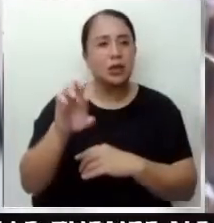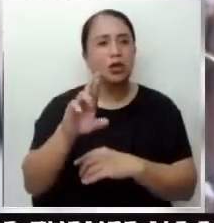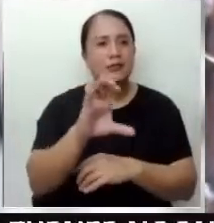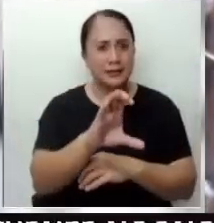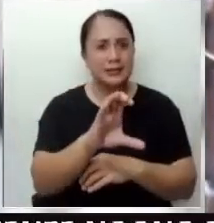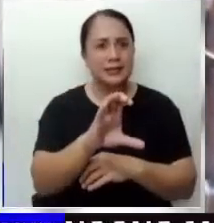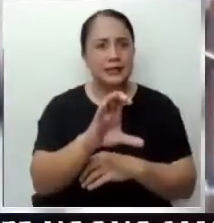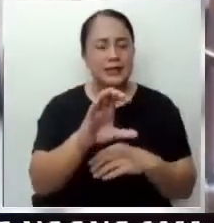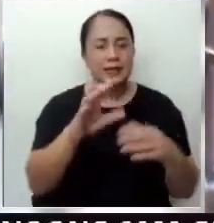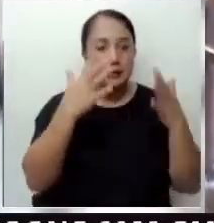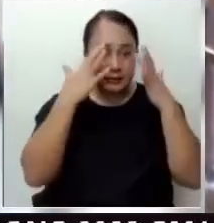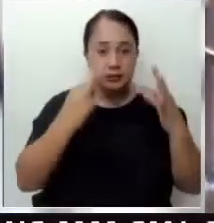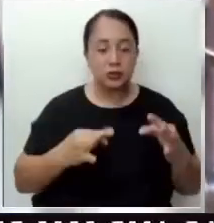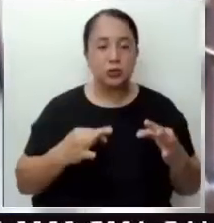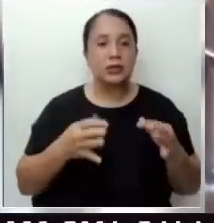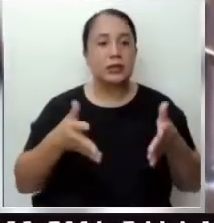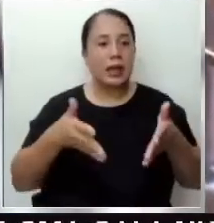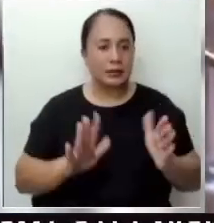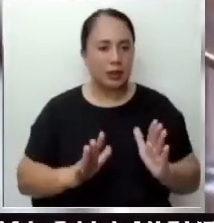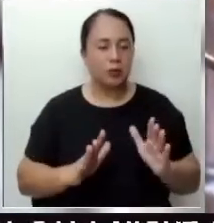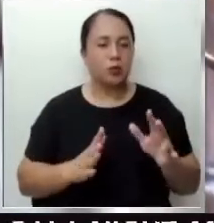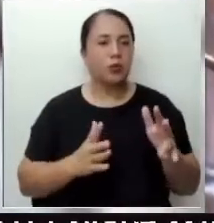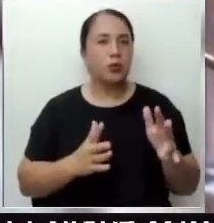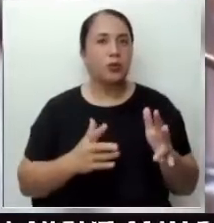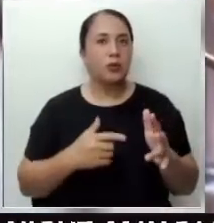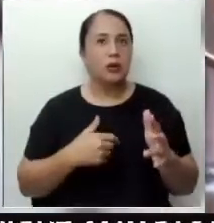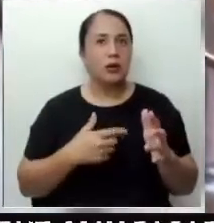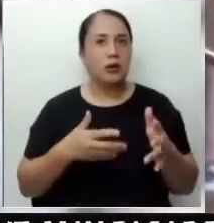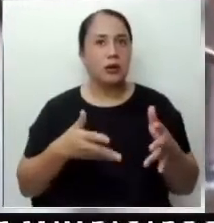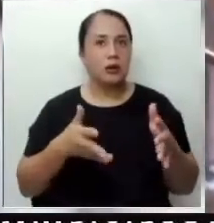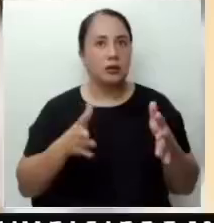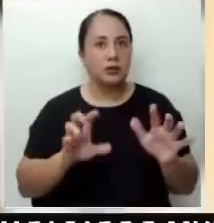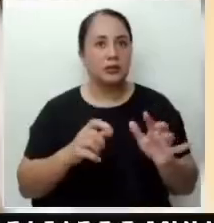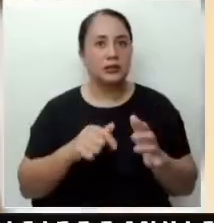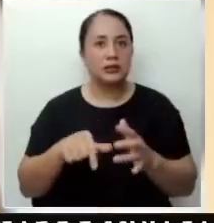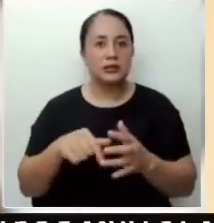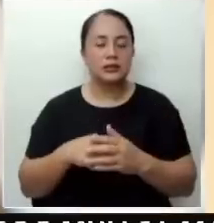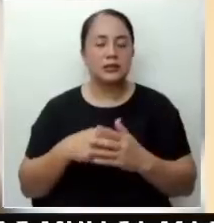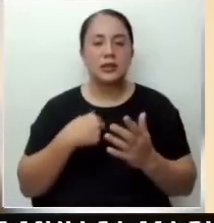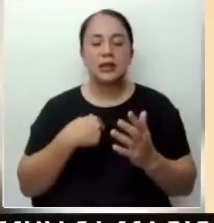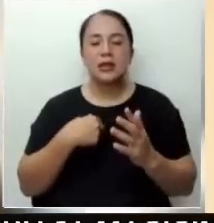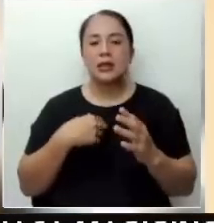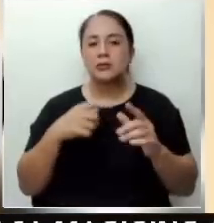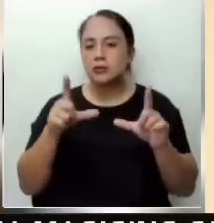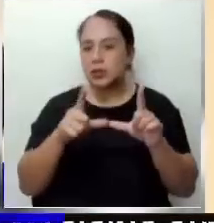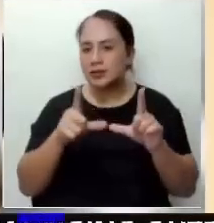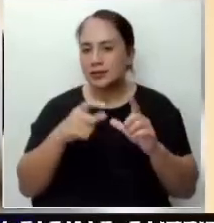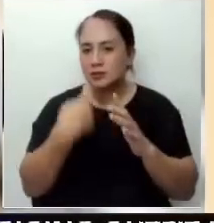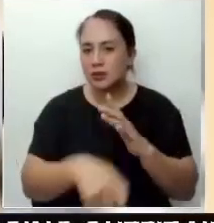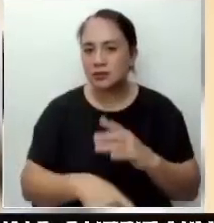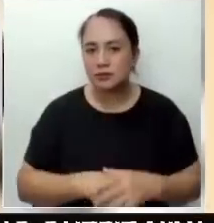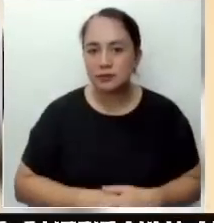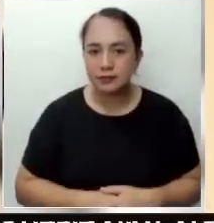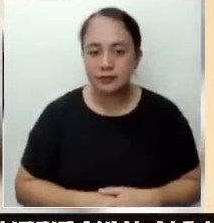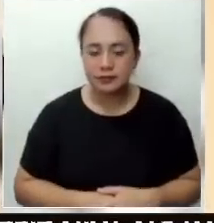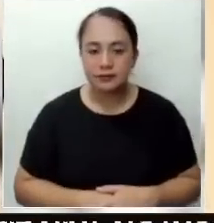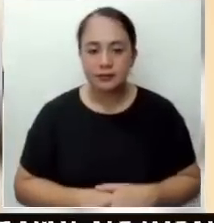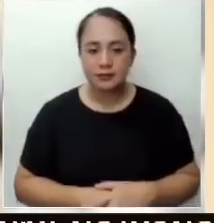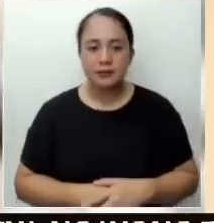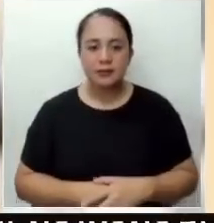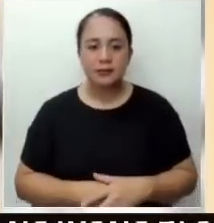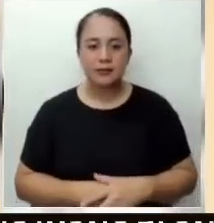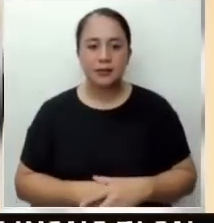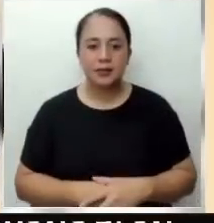allowed the passing through of this franchise tax. Para sa GMA Integrated News, Ian Cruz